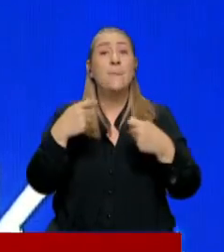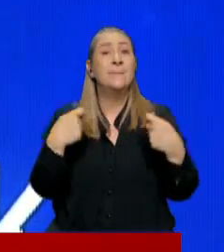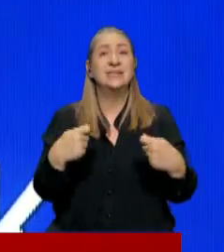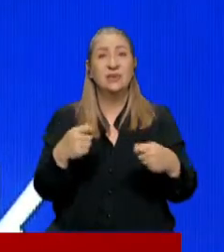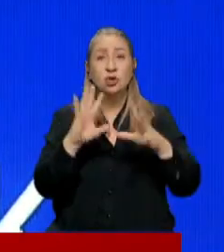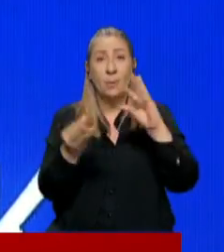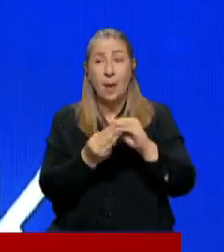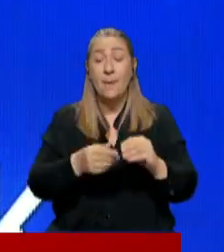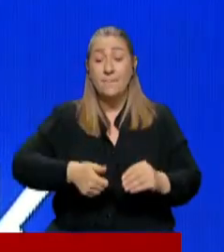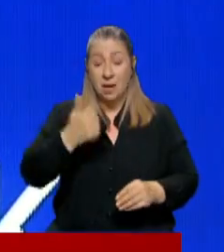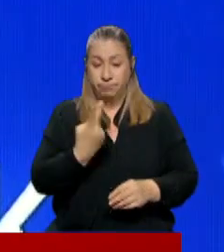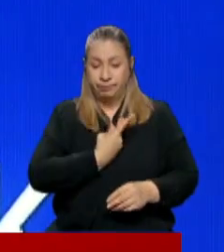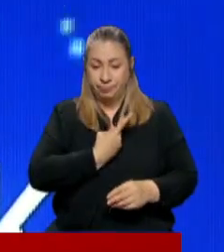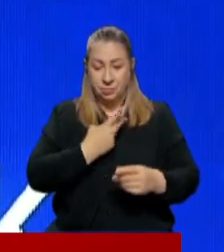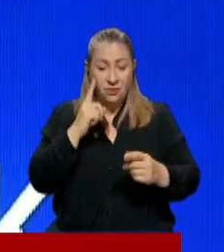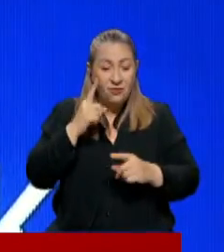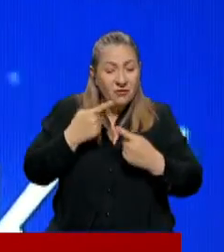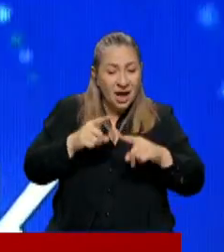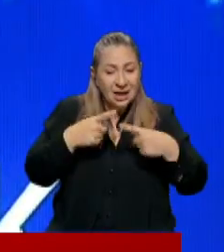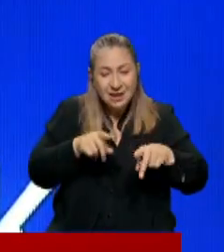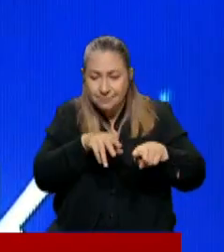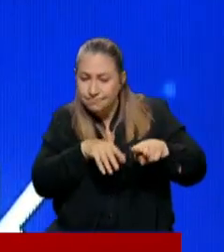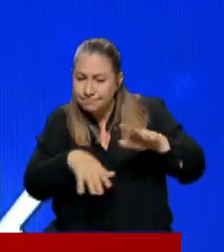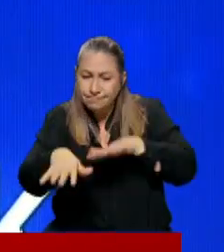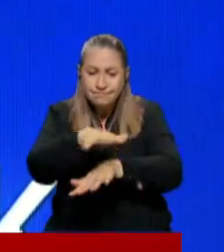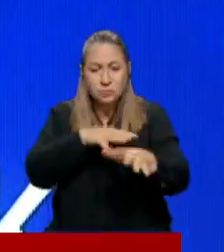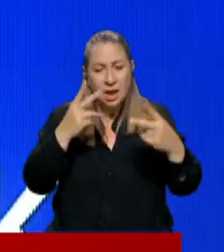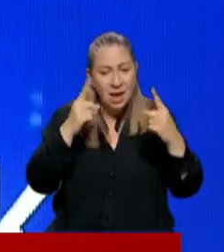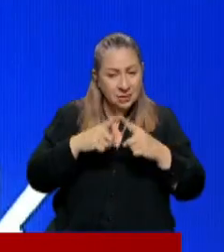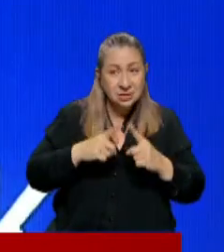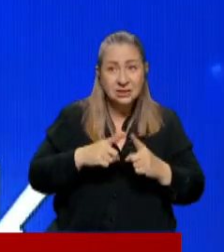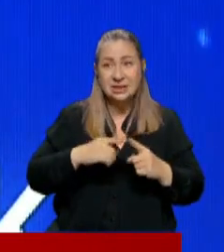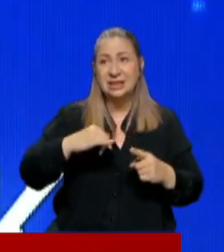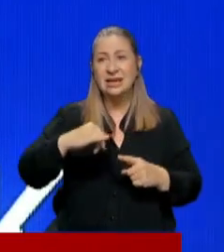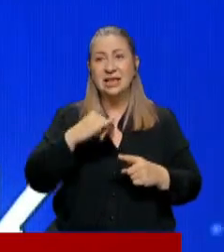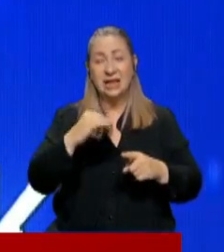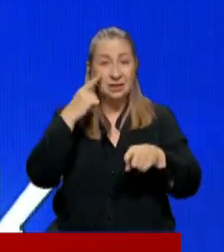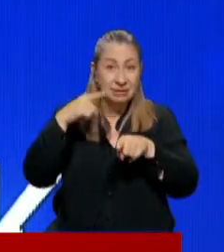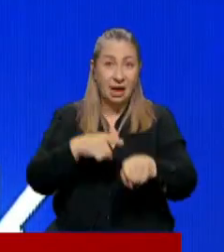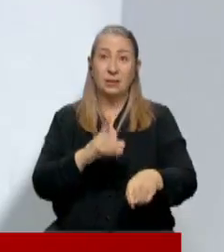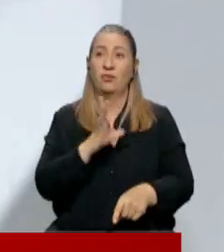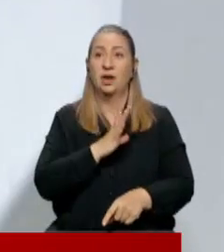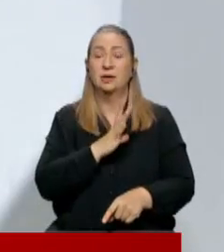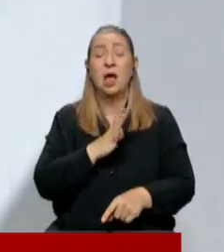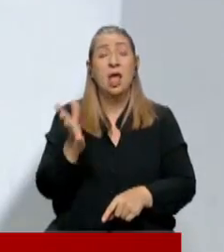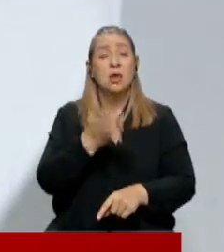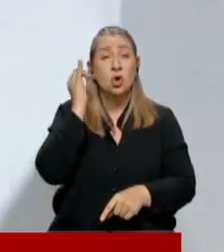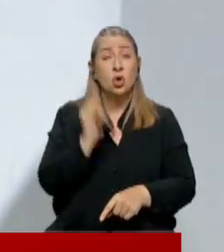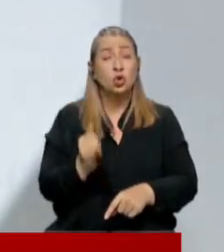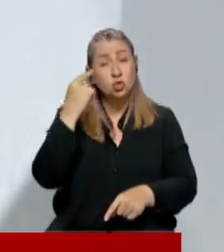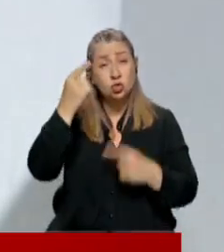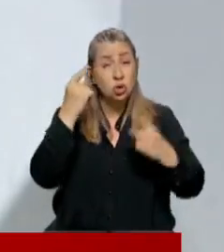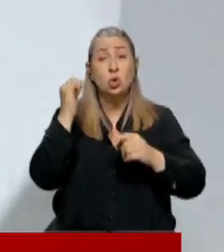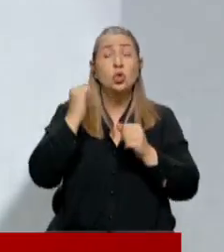maliyeti bakanlığımız tarafından farklı senaryolar dahilinde yakinen takip ediliyor. En kötü senaryoda